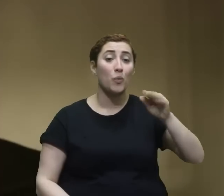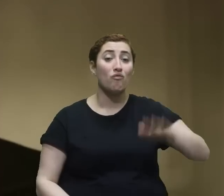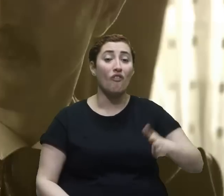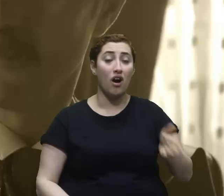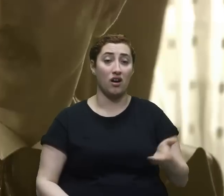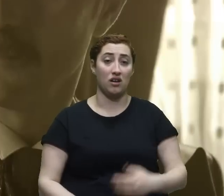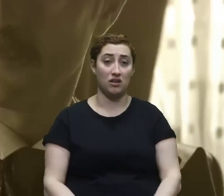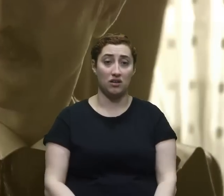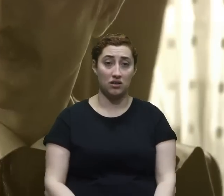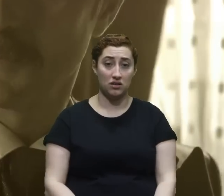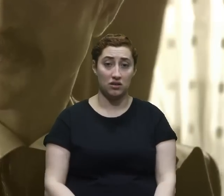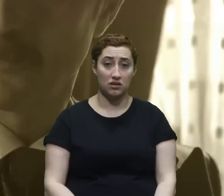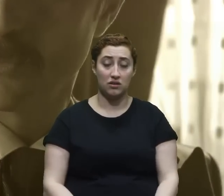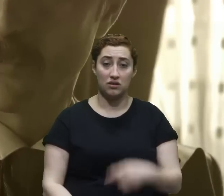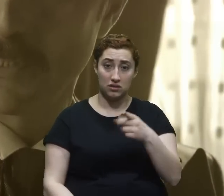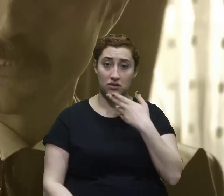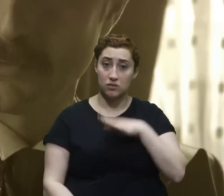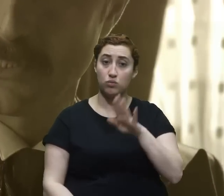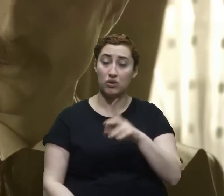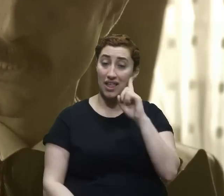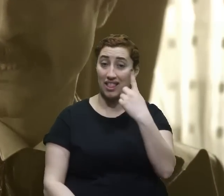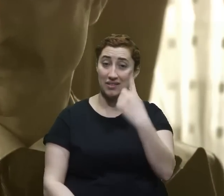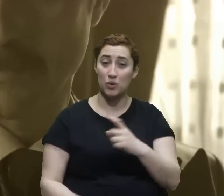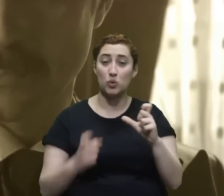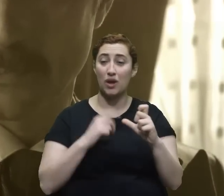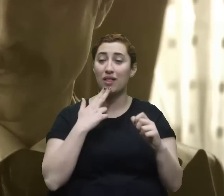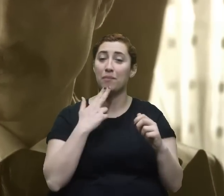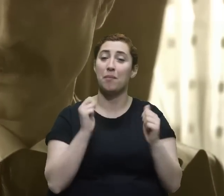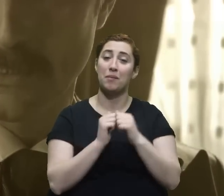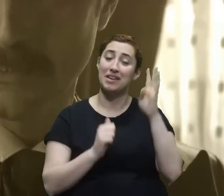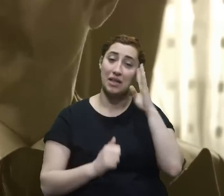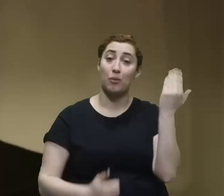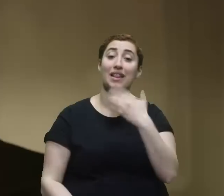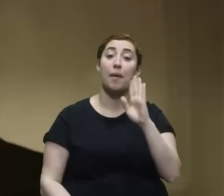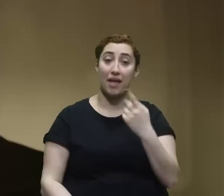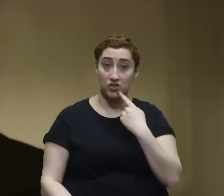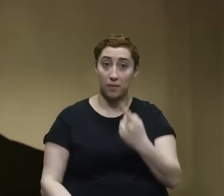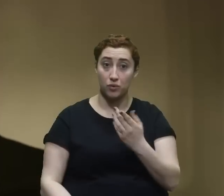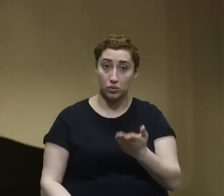küçük. Kızım burada, onu yalnız bırakıp Süreyya Hanım'la beraber İstanbul'a